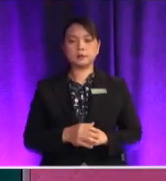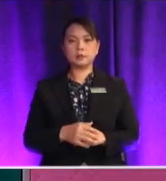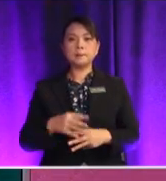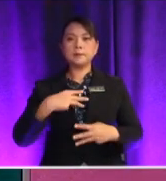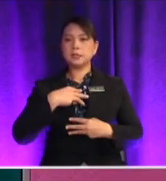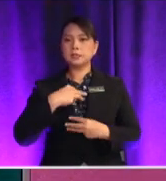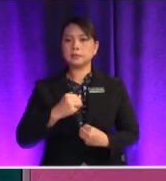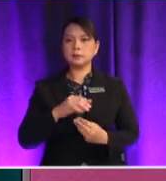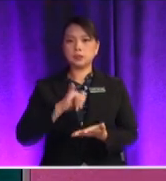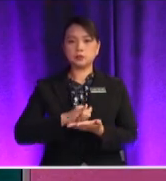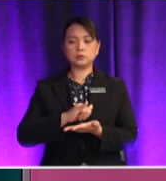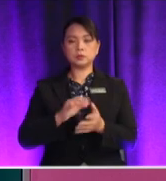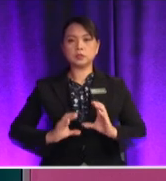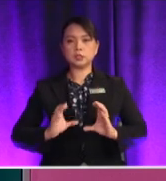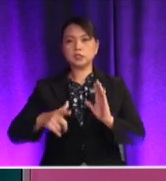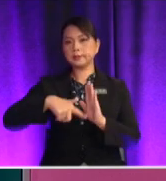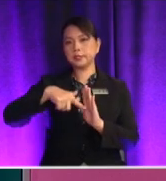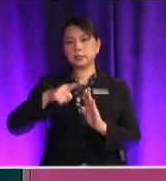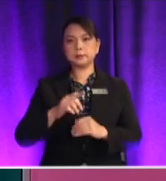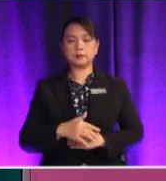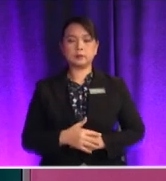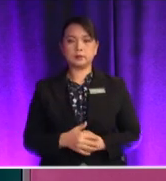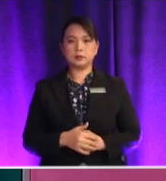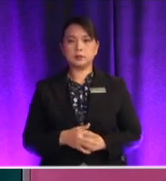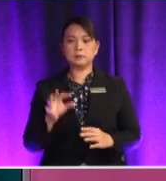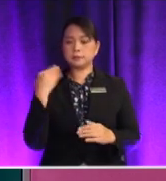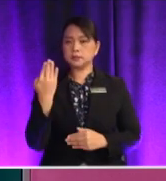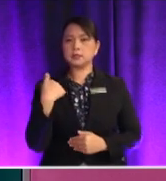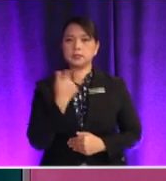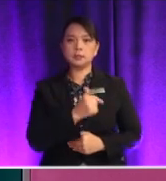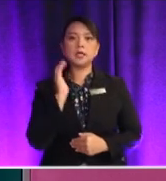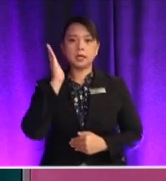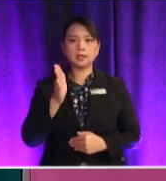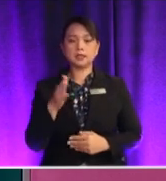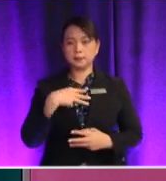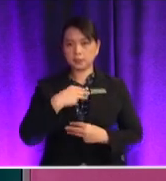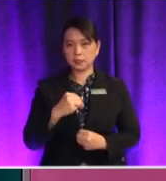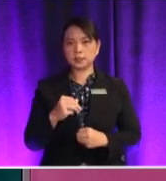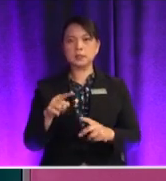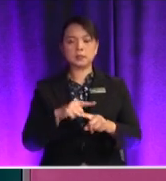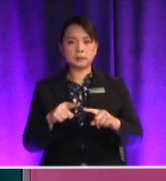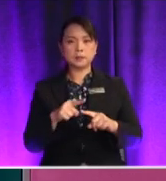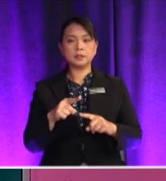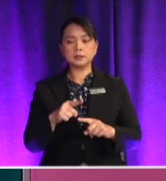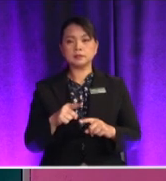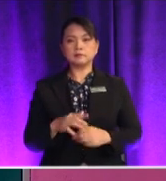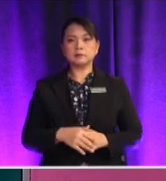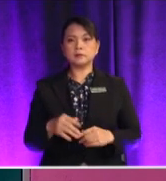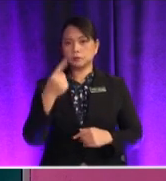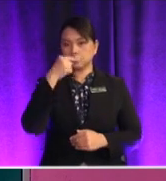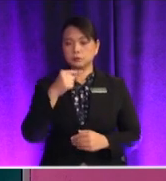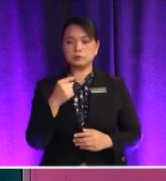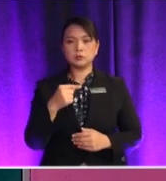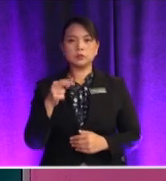sesuatu itu secara berlebih-lebihan. Biasa kita akan minat tetapi cukup sekadar mengetahui saja. Tapi mungkin bagi remaja ini